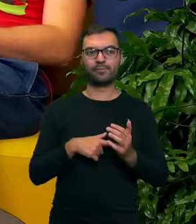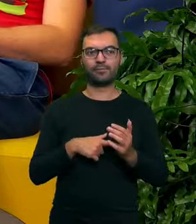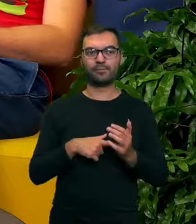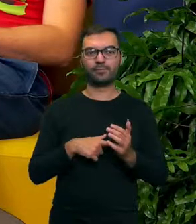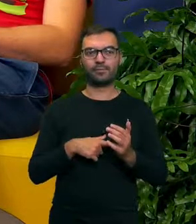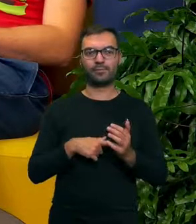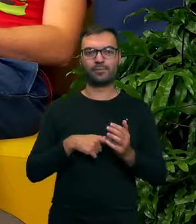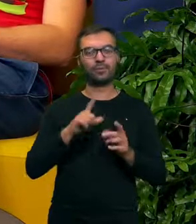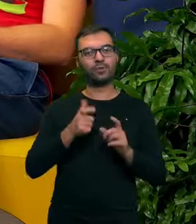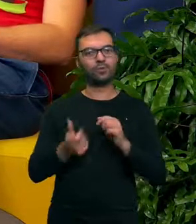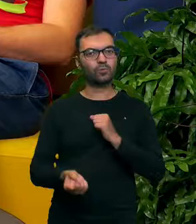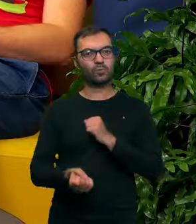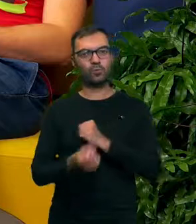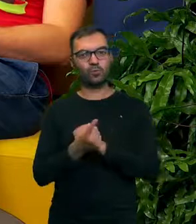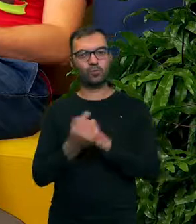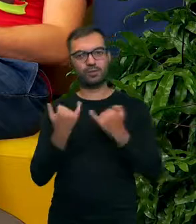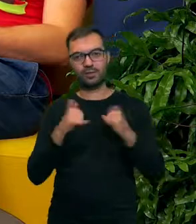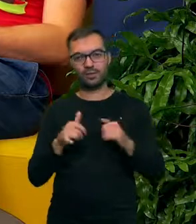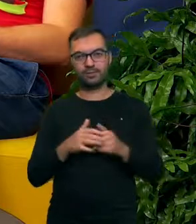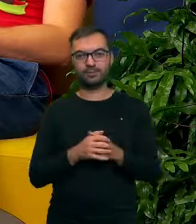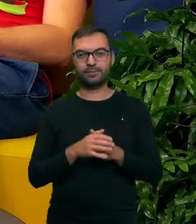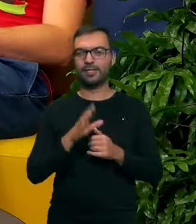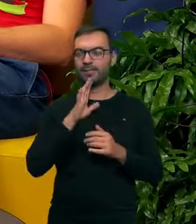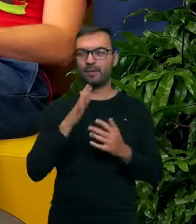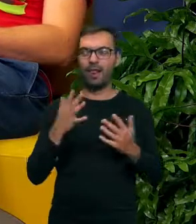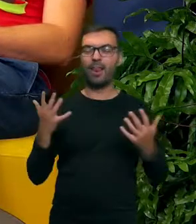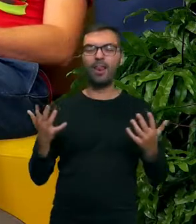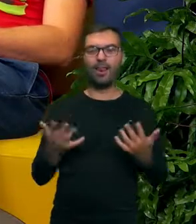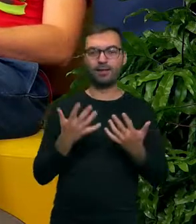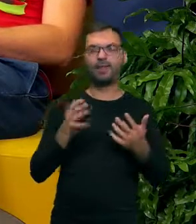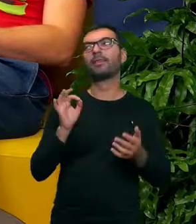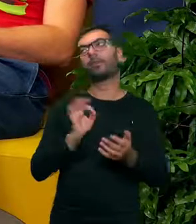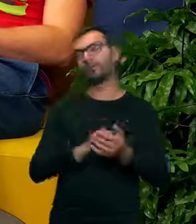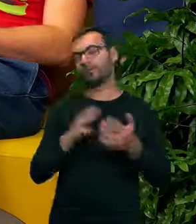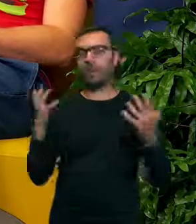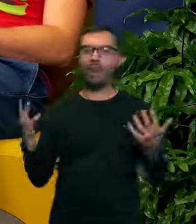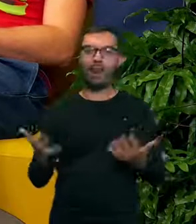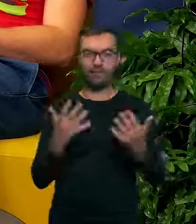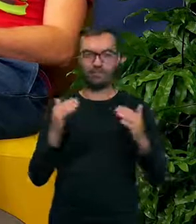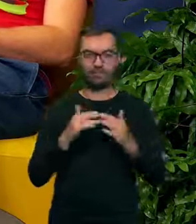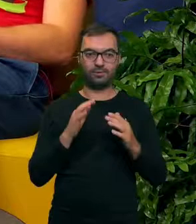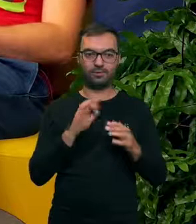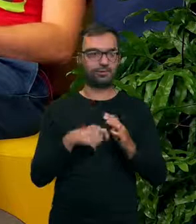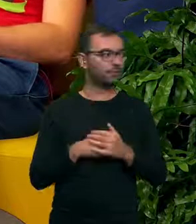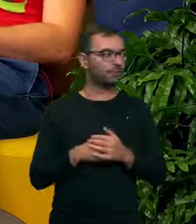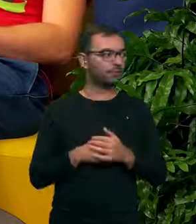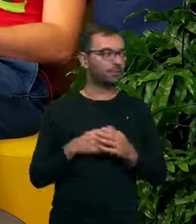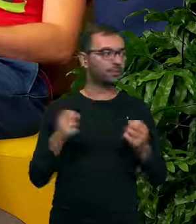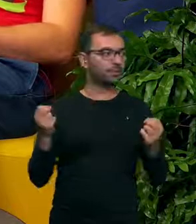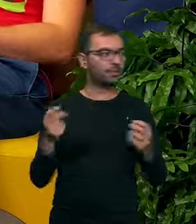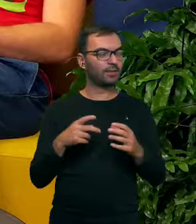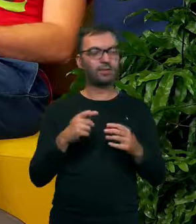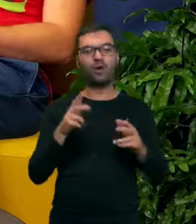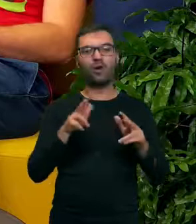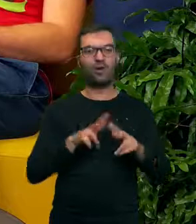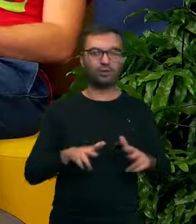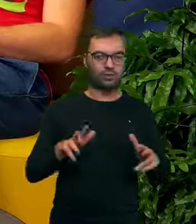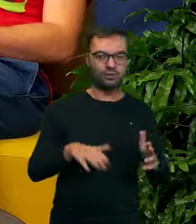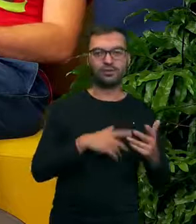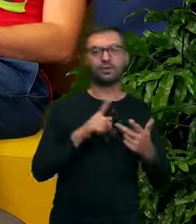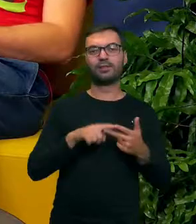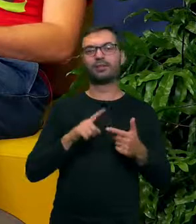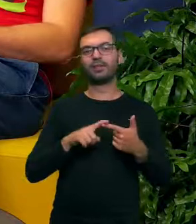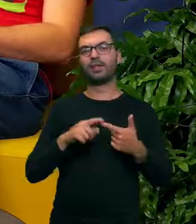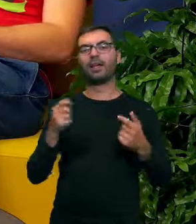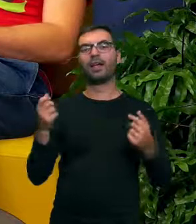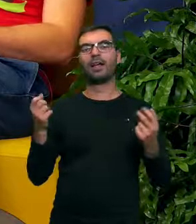też innego, chyba lżejszego, nie, na pewno lżejszego niż ten film. Po kinie familijnym, coming